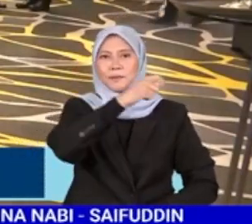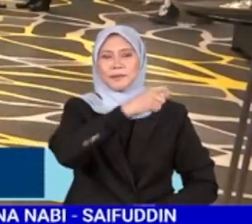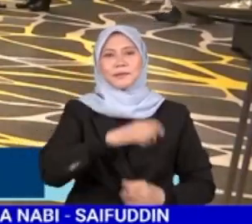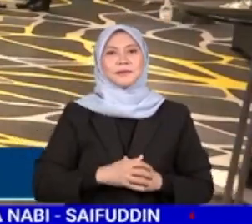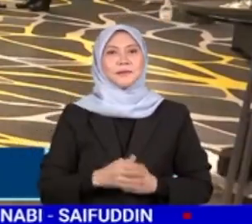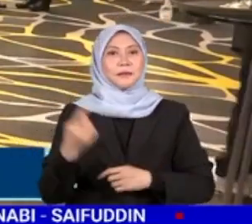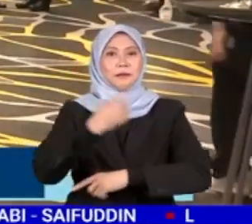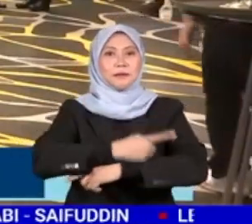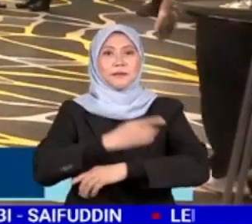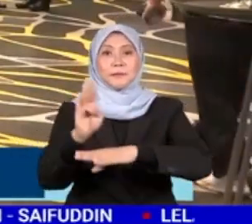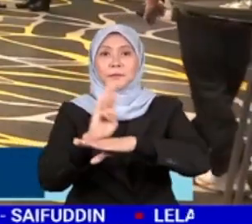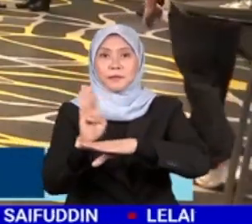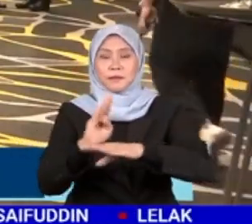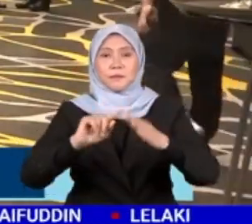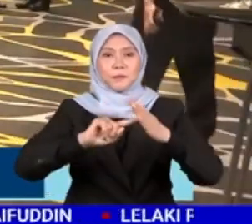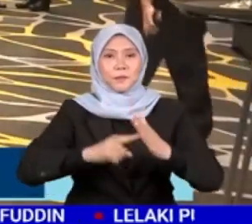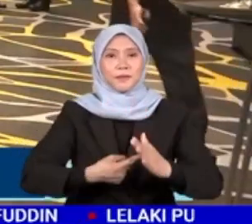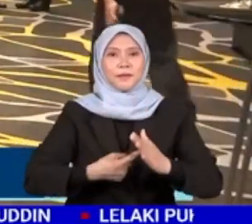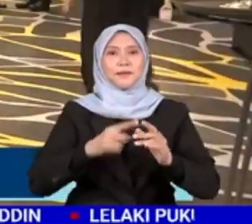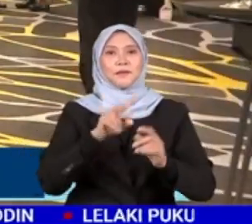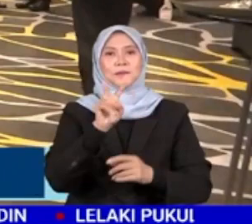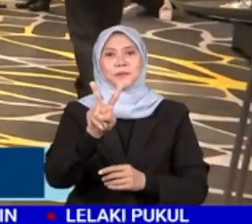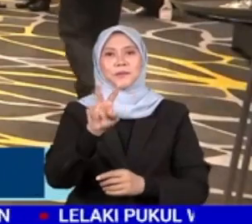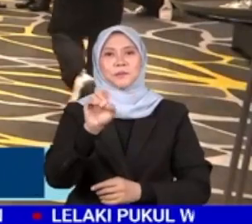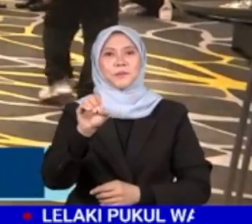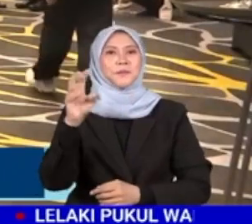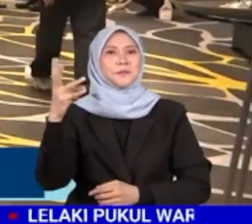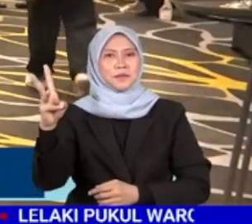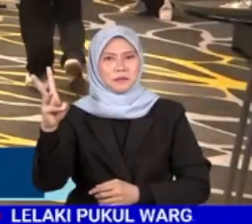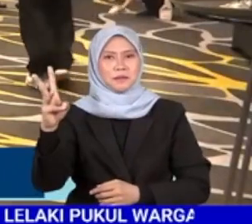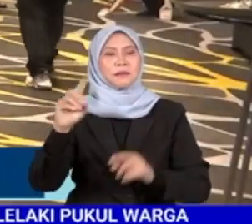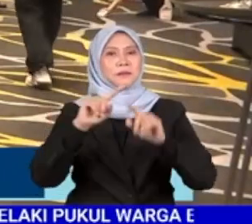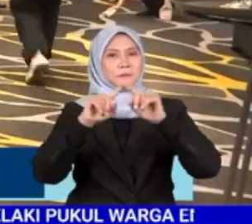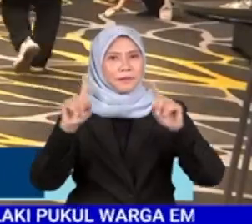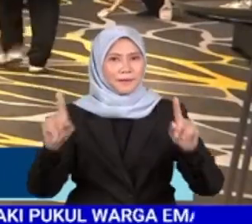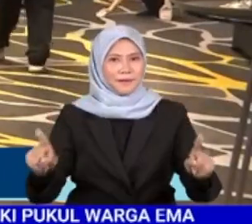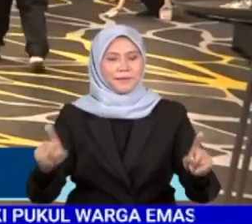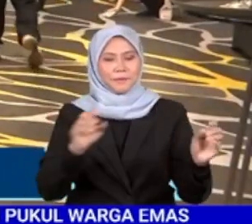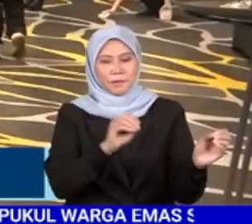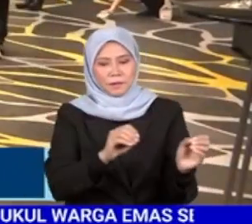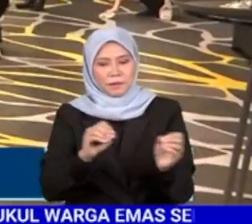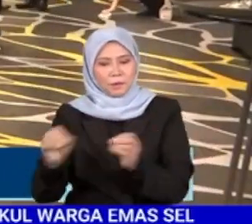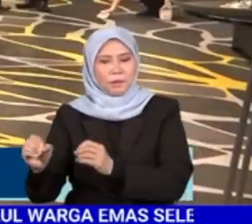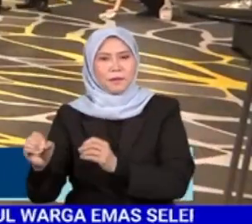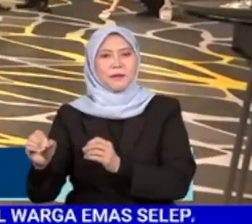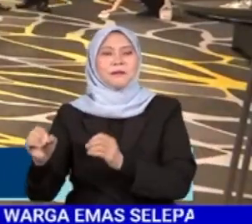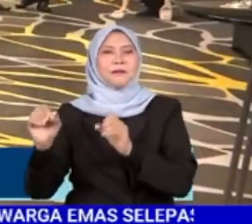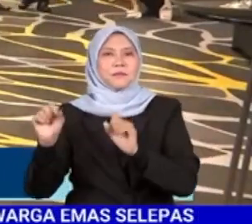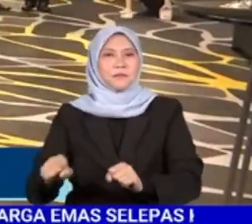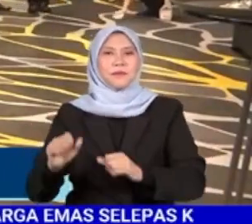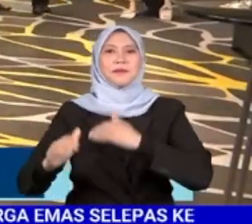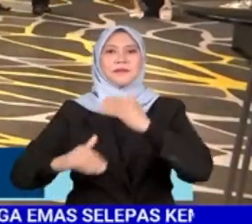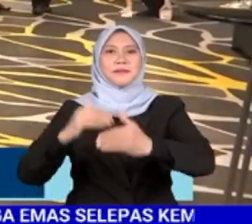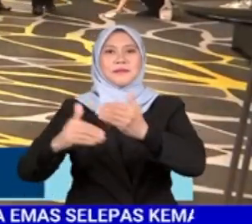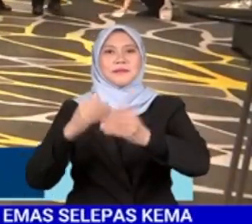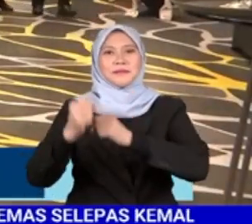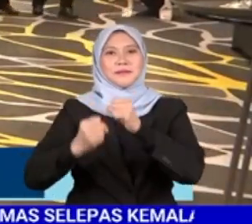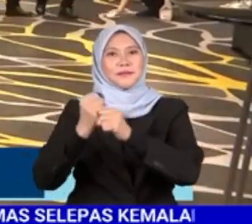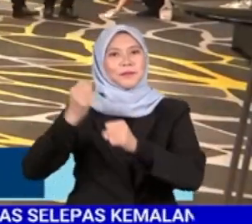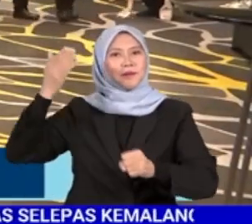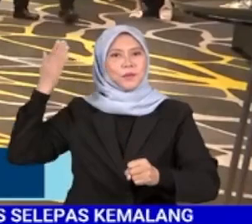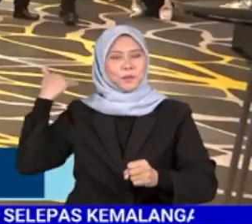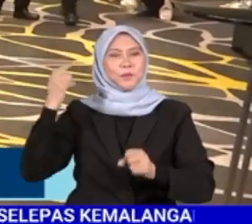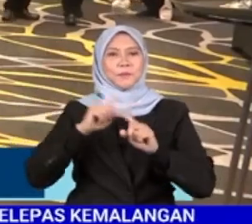Idea Hari Usahawan Negara ini dimulakan pada 2016, bagaimanapun penganjurannya hanya dapat dilaksanakan pada tahun